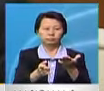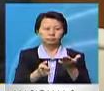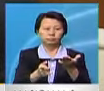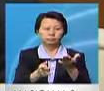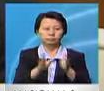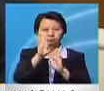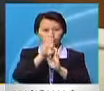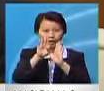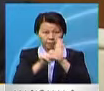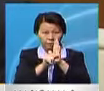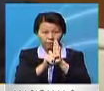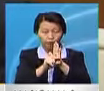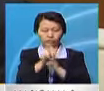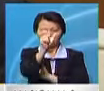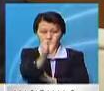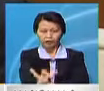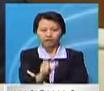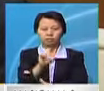belakang mereka,